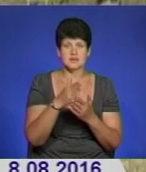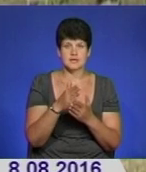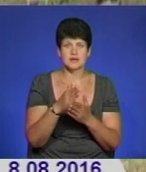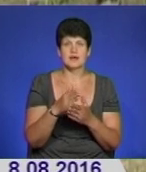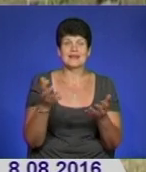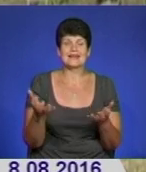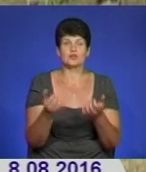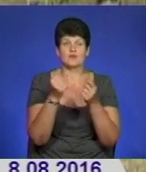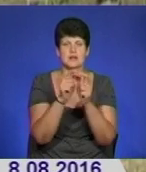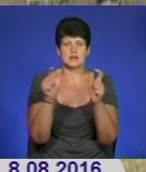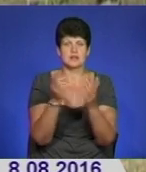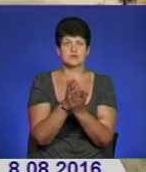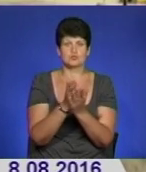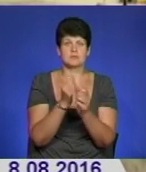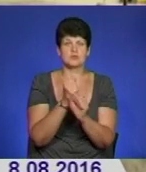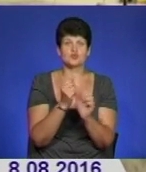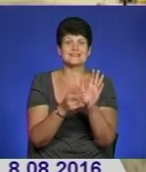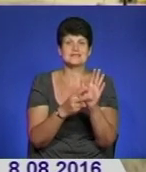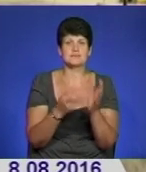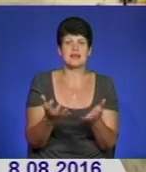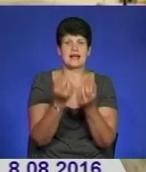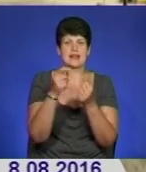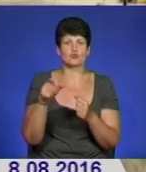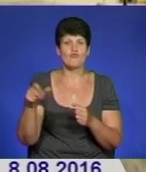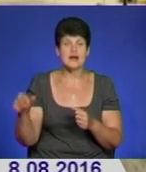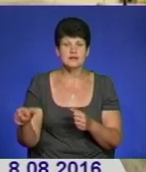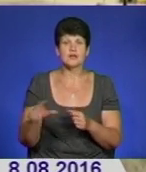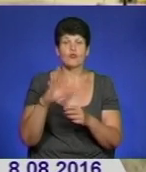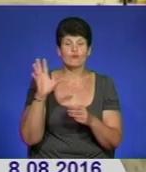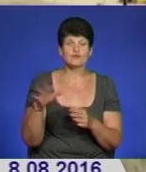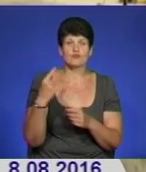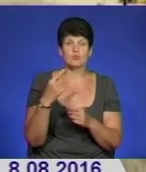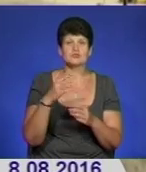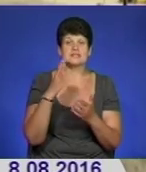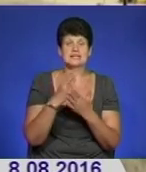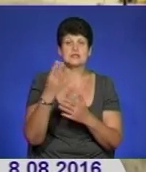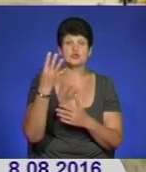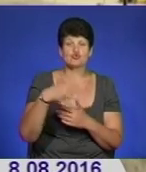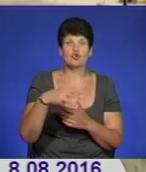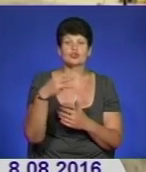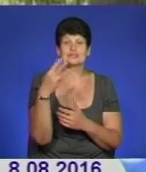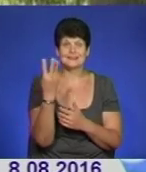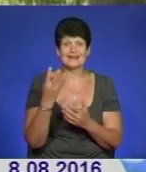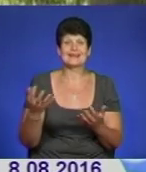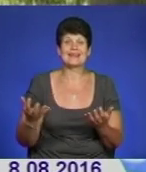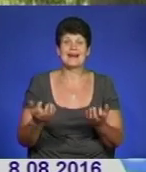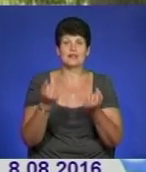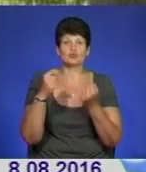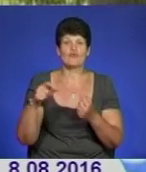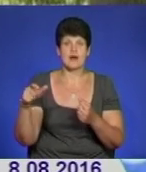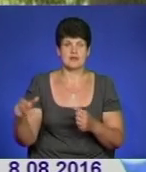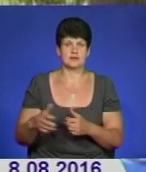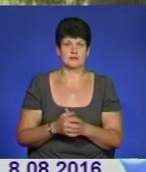рятувально-водолазної служби, де працює 7 рятувальників. Всього по області є лише 43 працівники рятувально-водолазної служби. Для